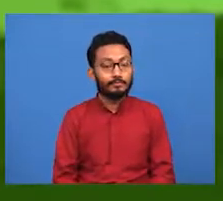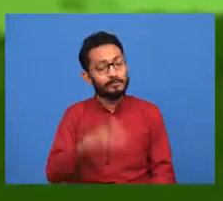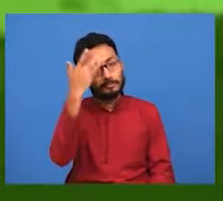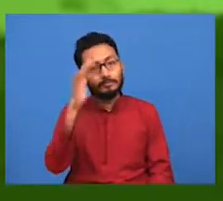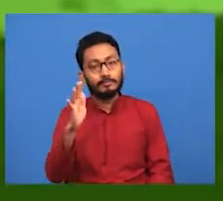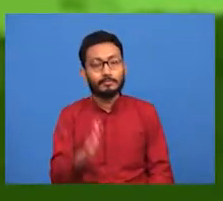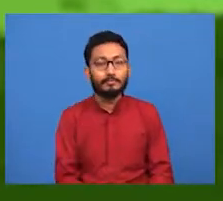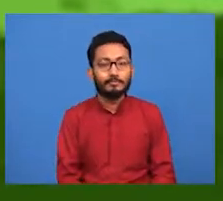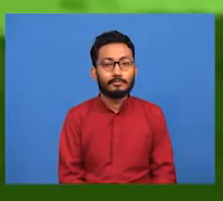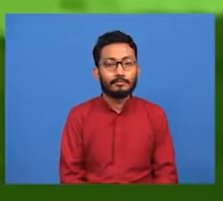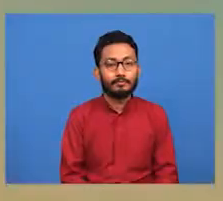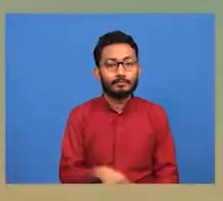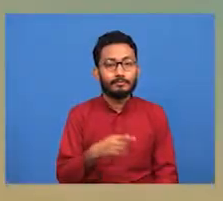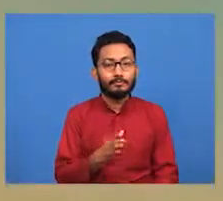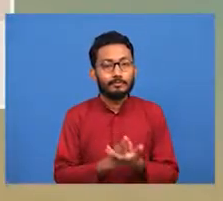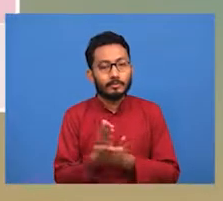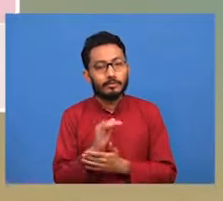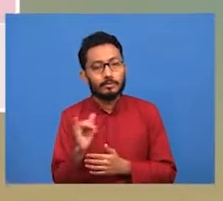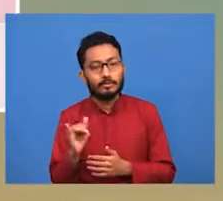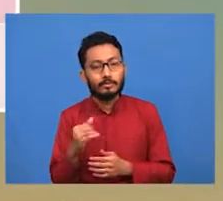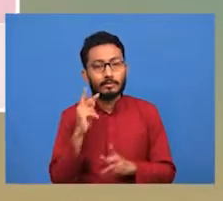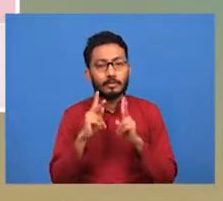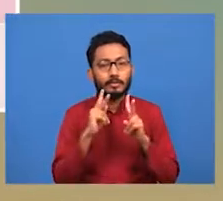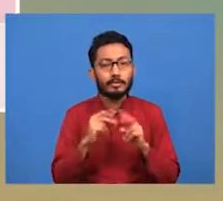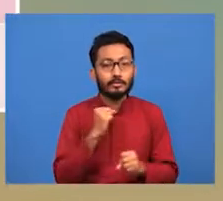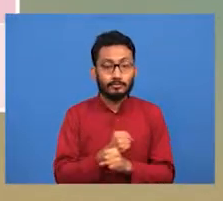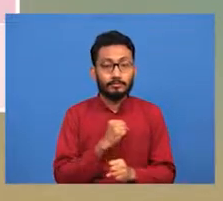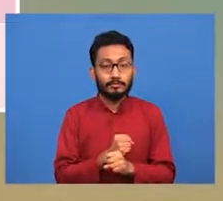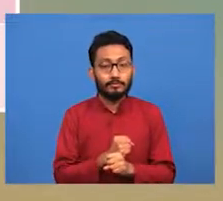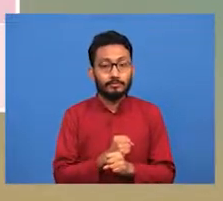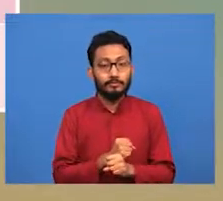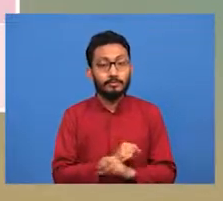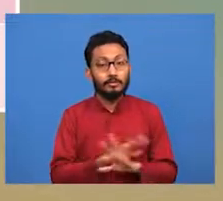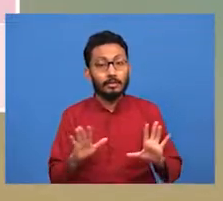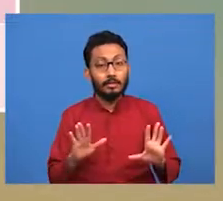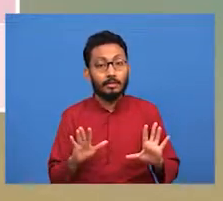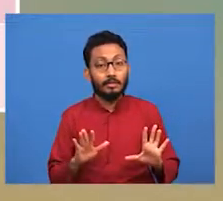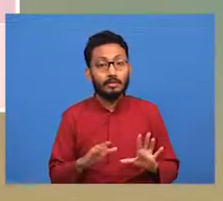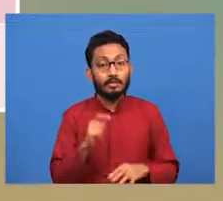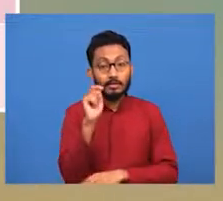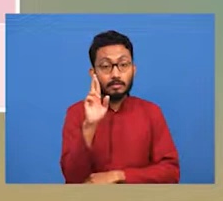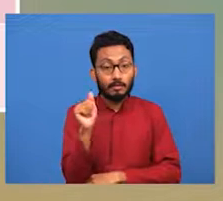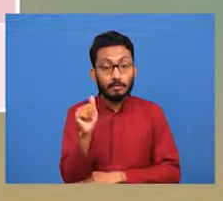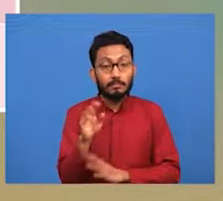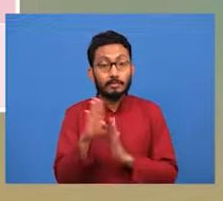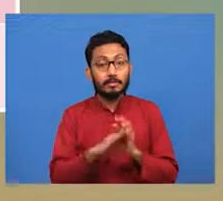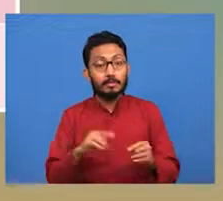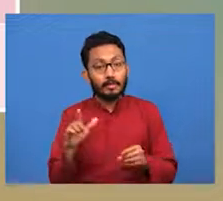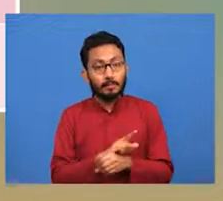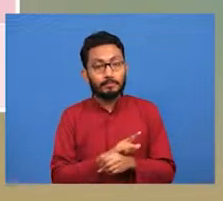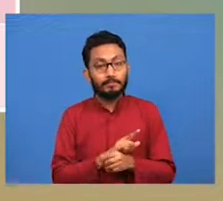Pandai! Kita teruskan. Pertama, Zahra tersenyum.